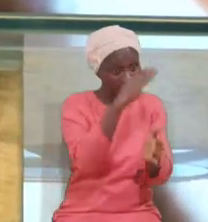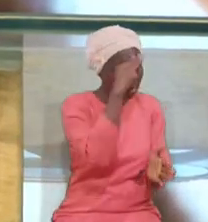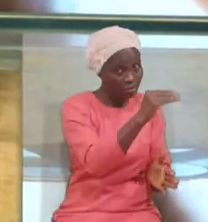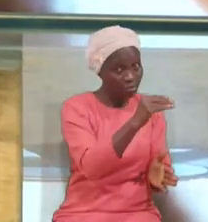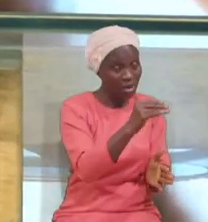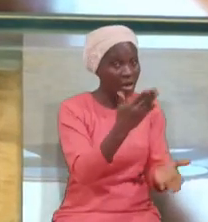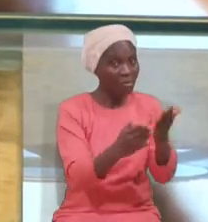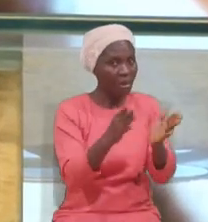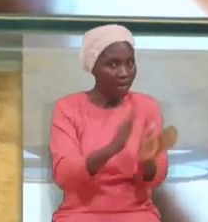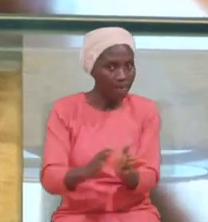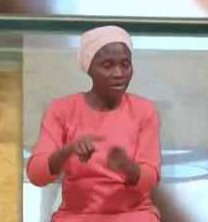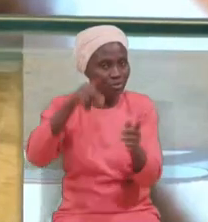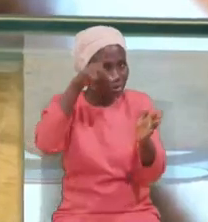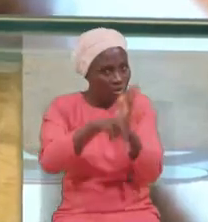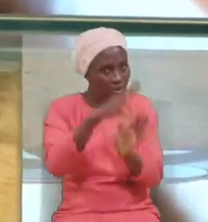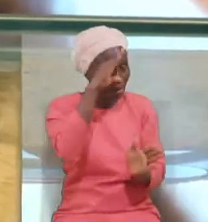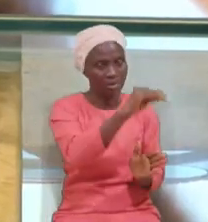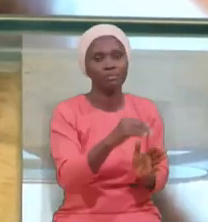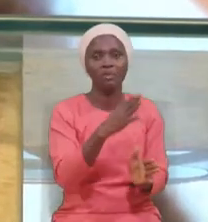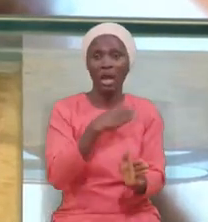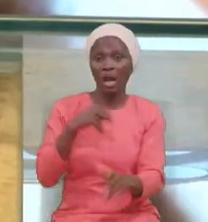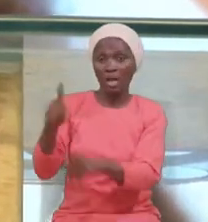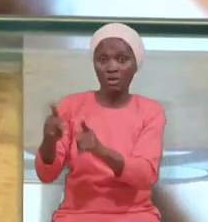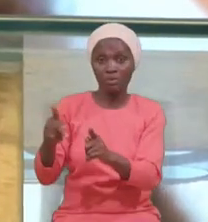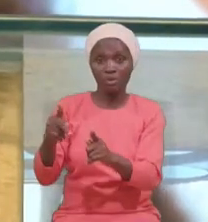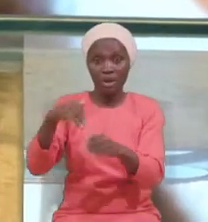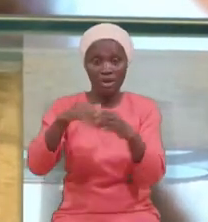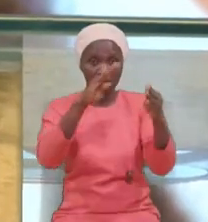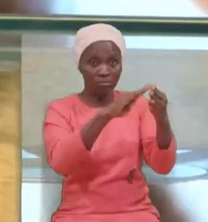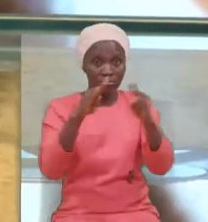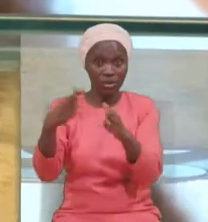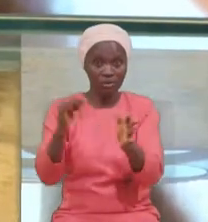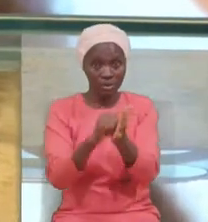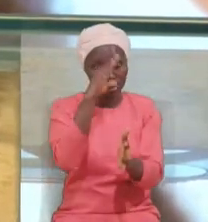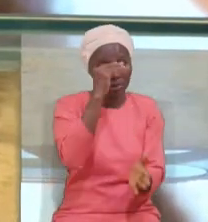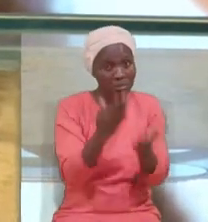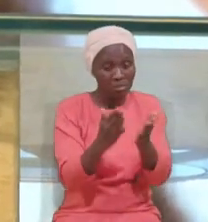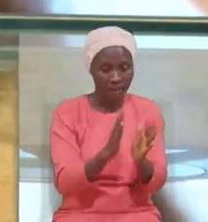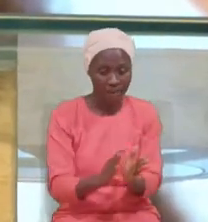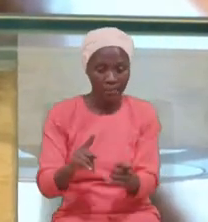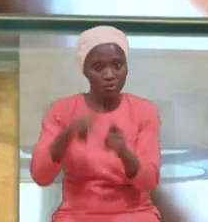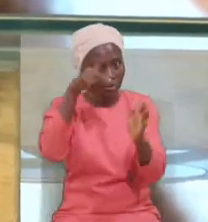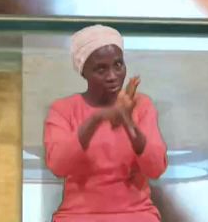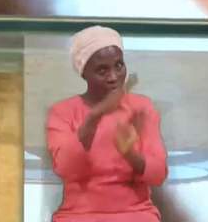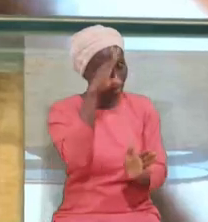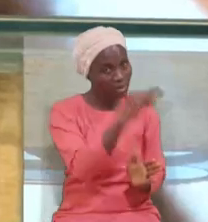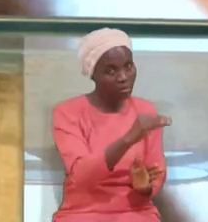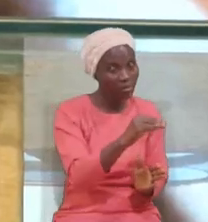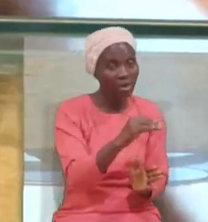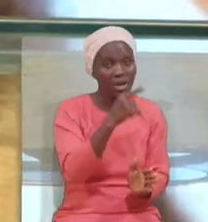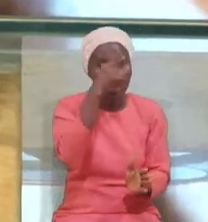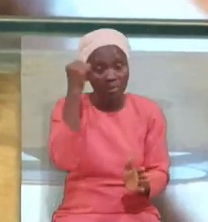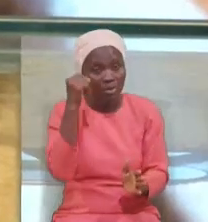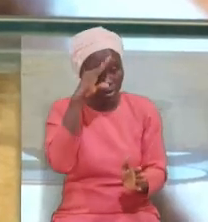homme-là peut planifier de le tuer. Mais la communauté de cet homme-là peut même,